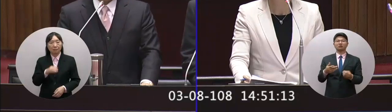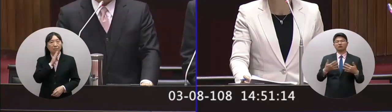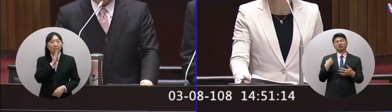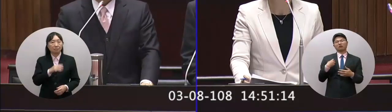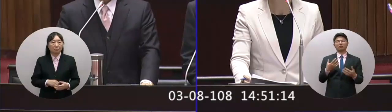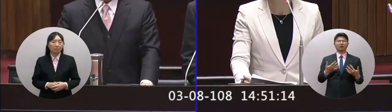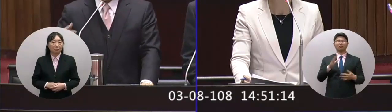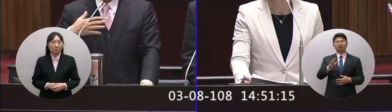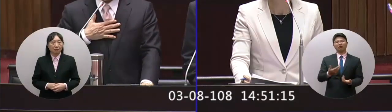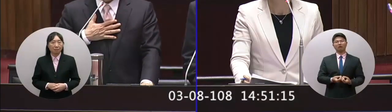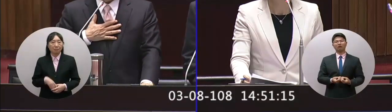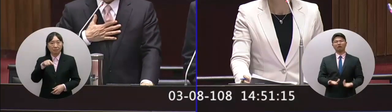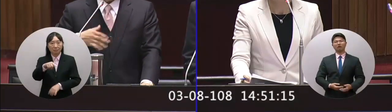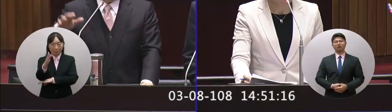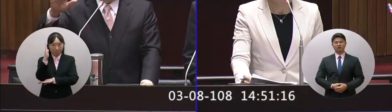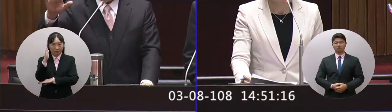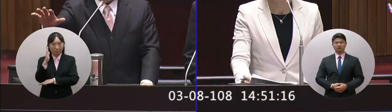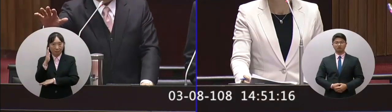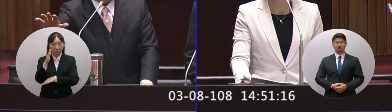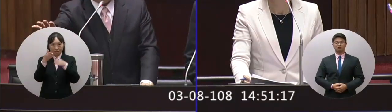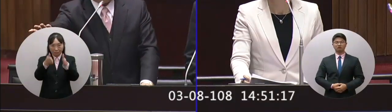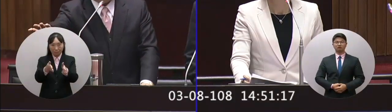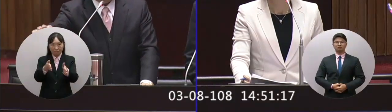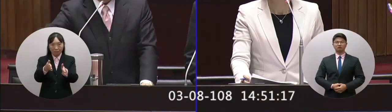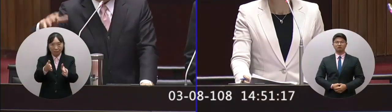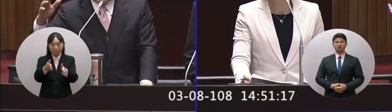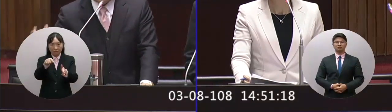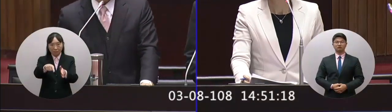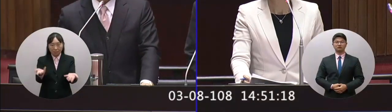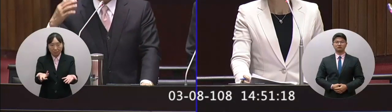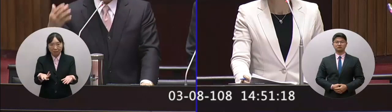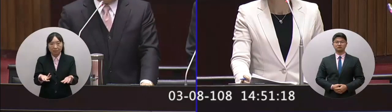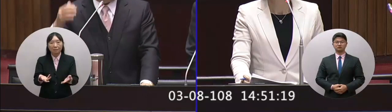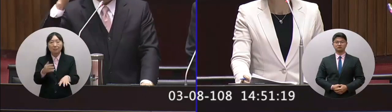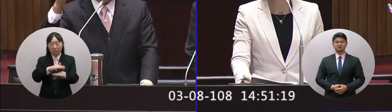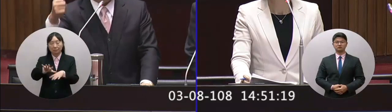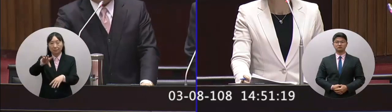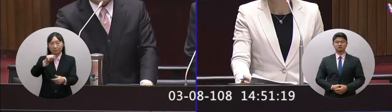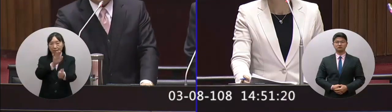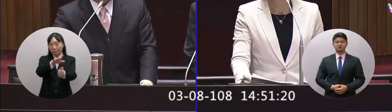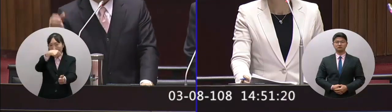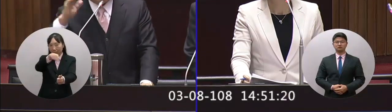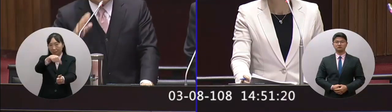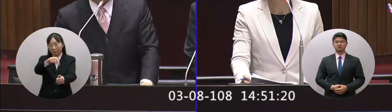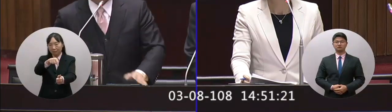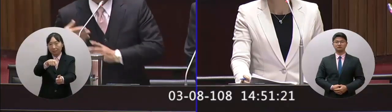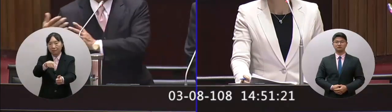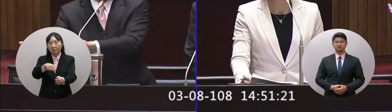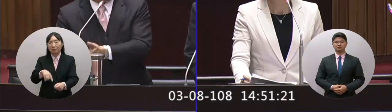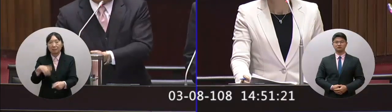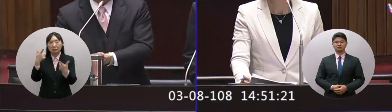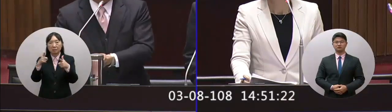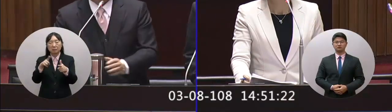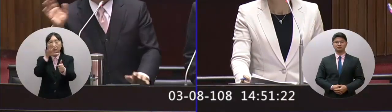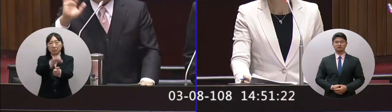啦，这就是讲咱政府。面对事实，是以辅导做原则，不是以